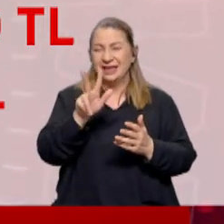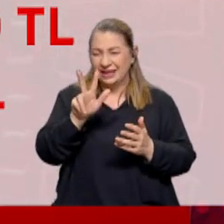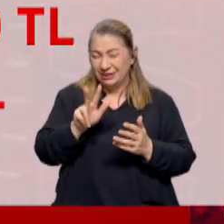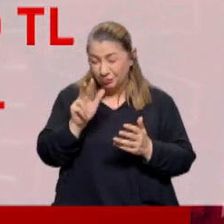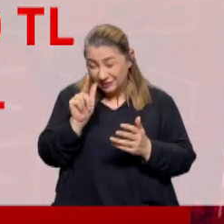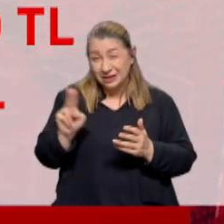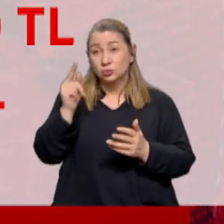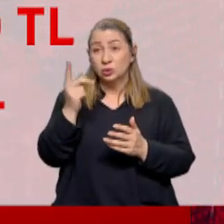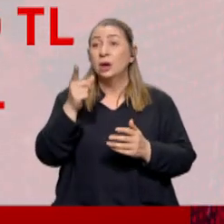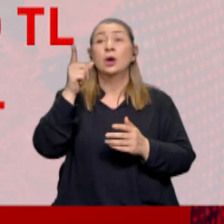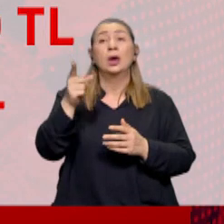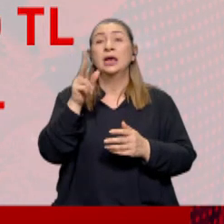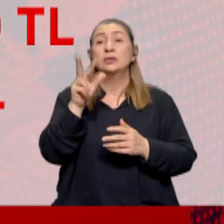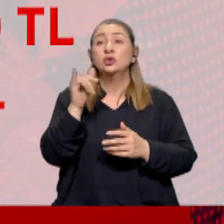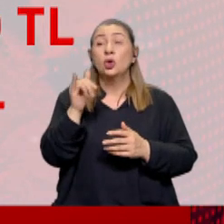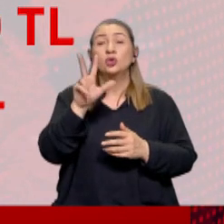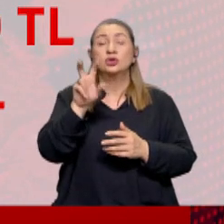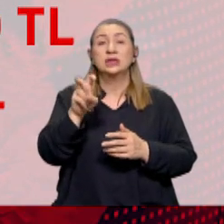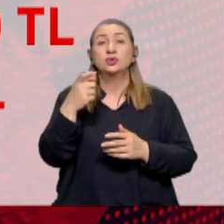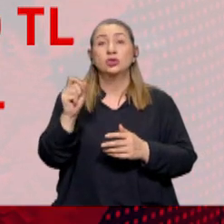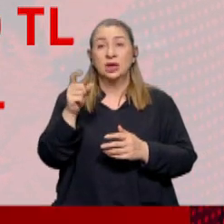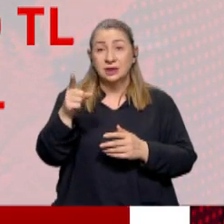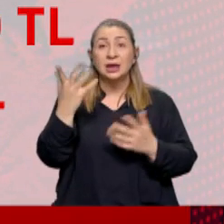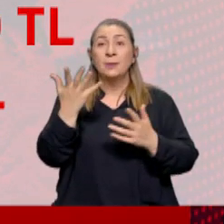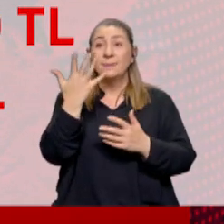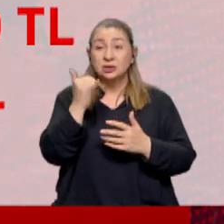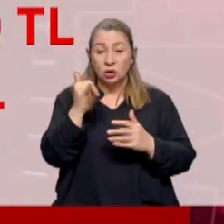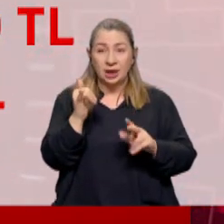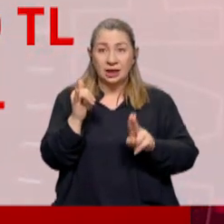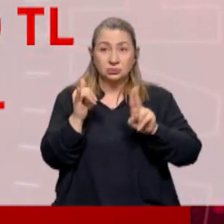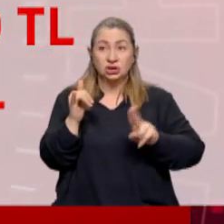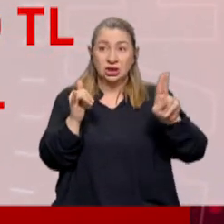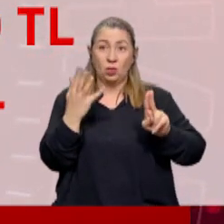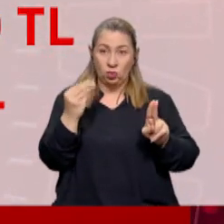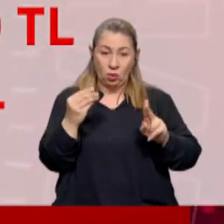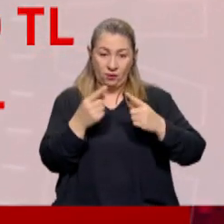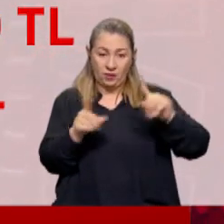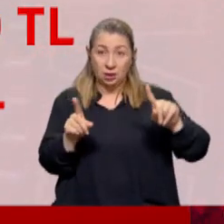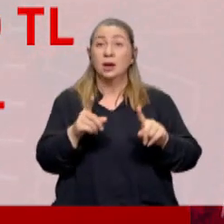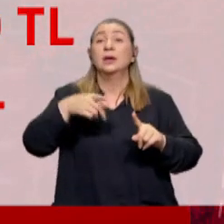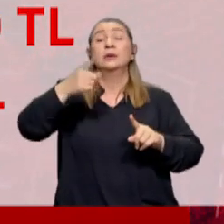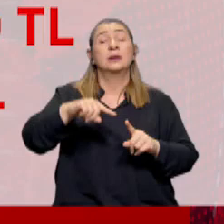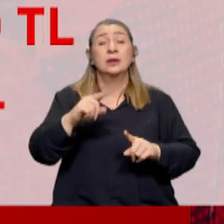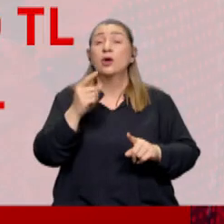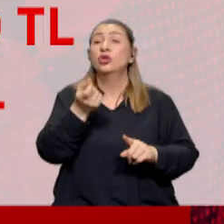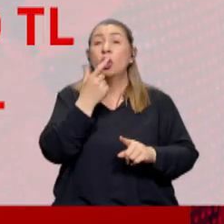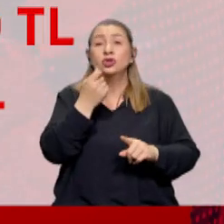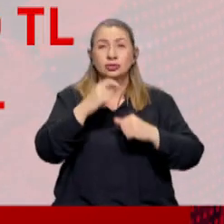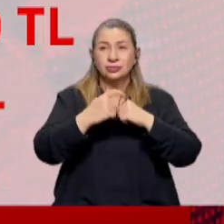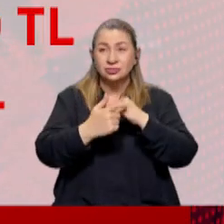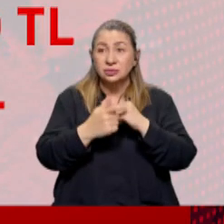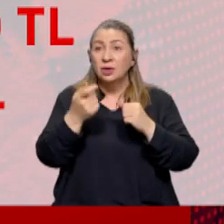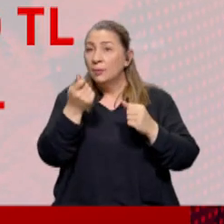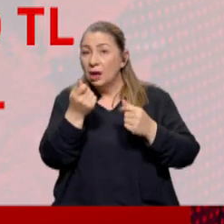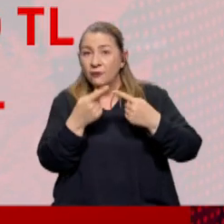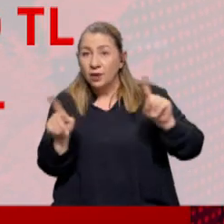Kredi kooperatiflerinde iki buçuk kilosu 38 lira 90 kuruş Yani beş kilosu 77 liraya denk geliyor diğer ürünlerde de etiketlerdeki